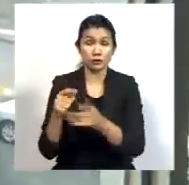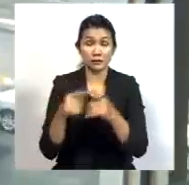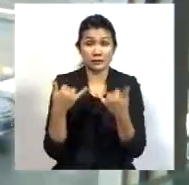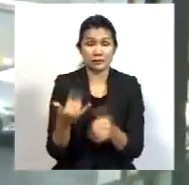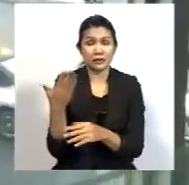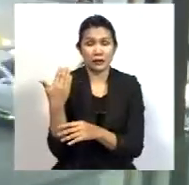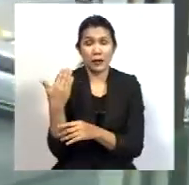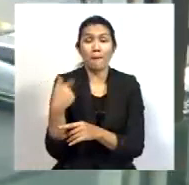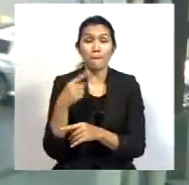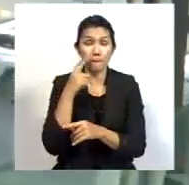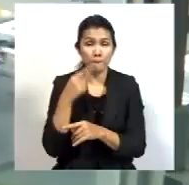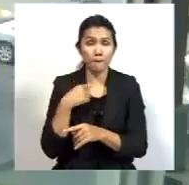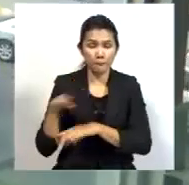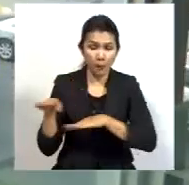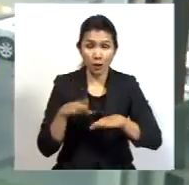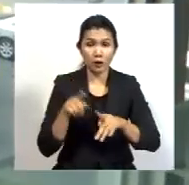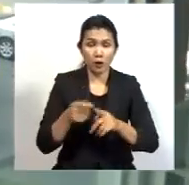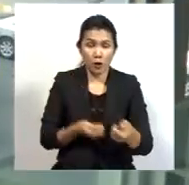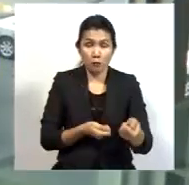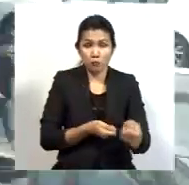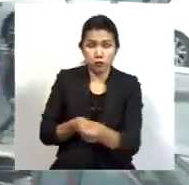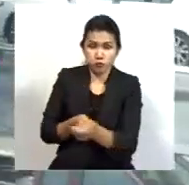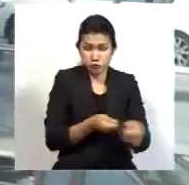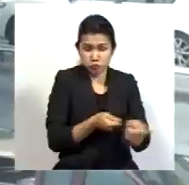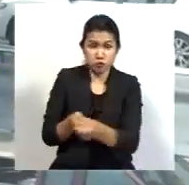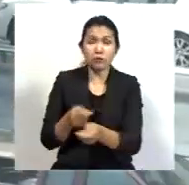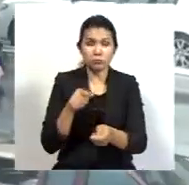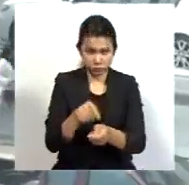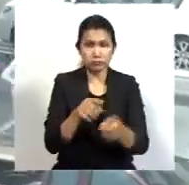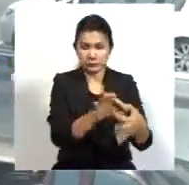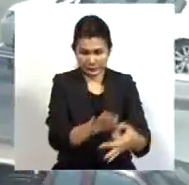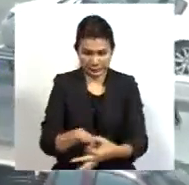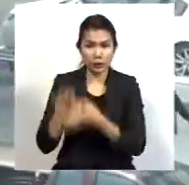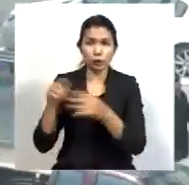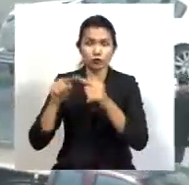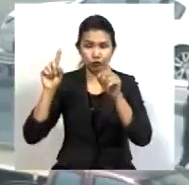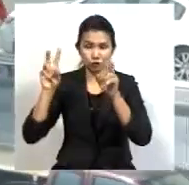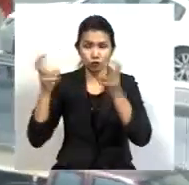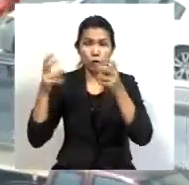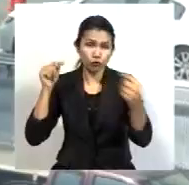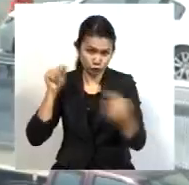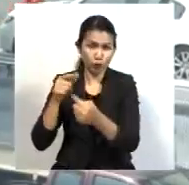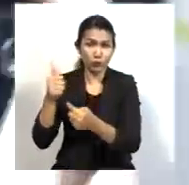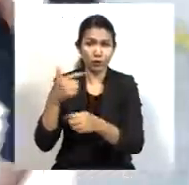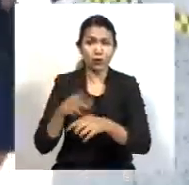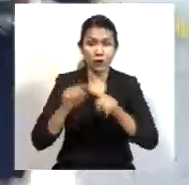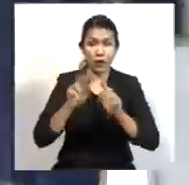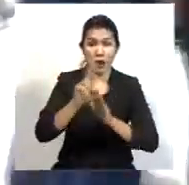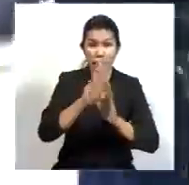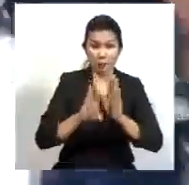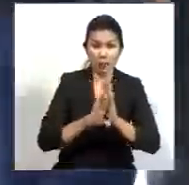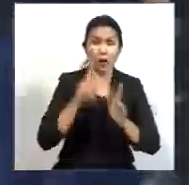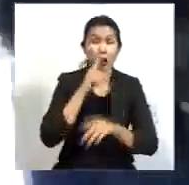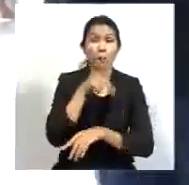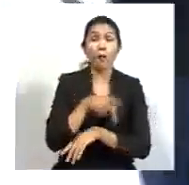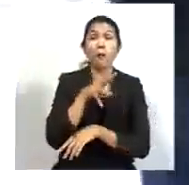ดได้ตีความว่าการกราดยิงถือเป็นสาธารณภัยอย่างหนึ่งด้วยนะคะแล้วก็ยังมีระเบียบของกระทรวงการพัฒนาสังคมและ